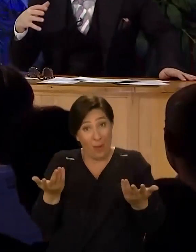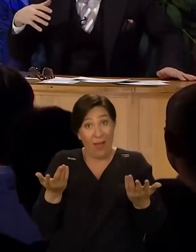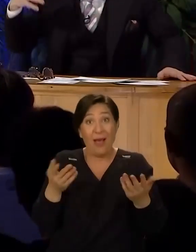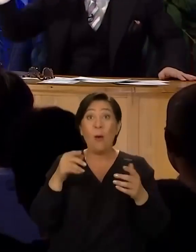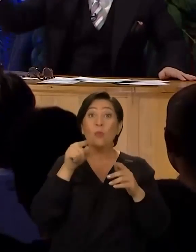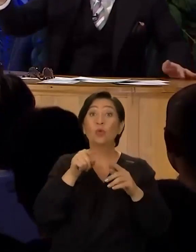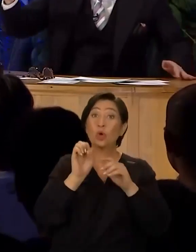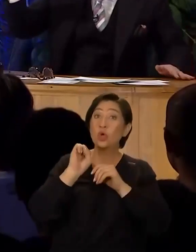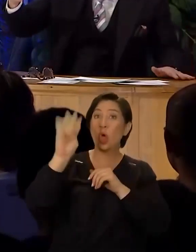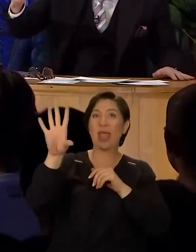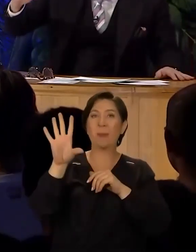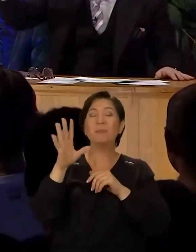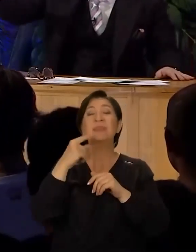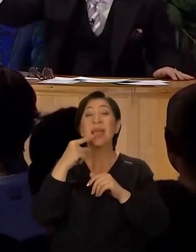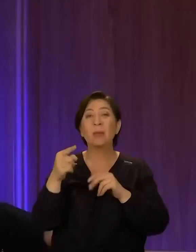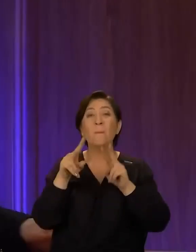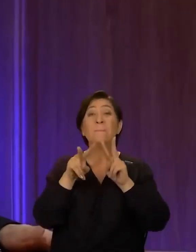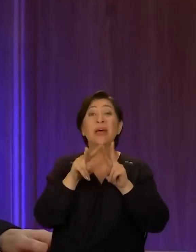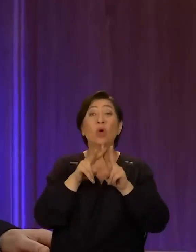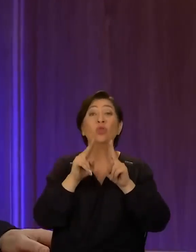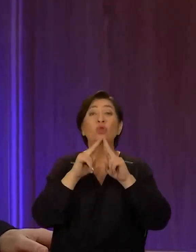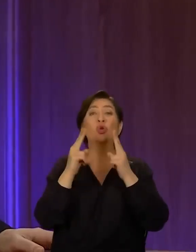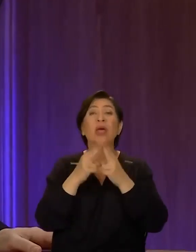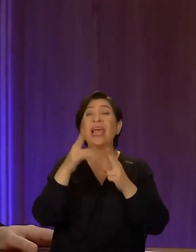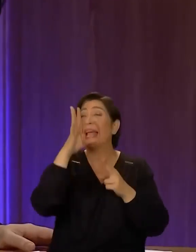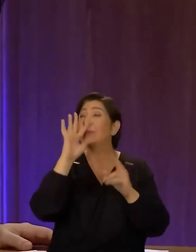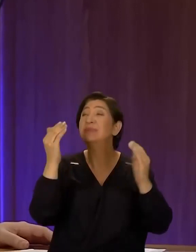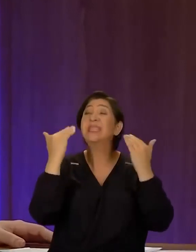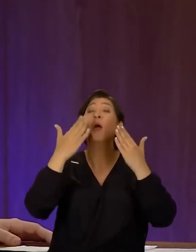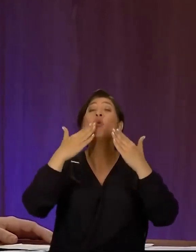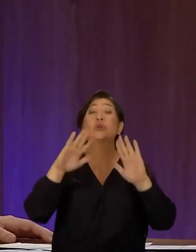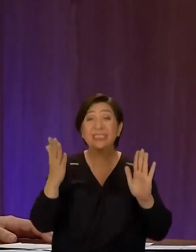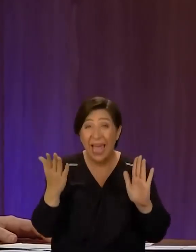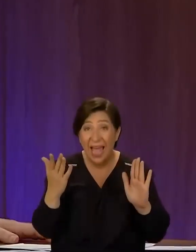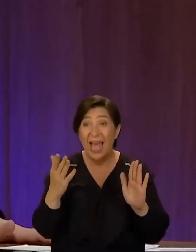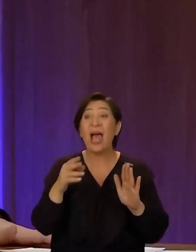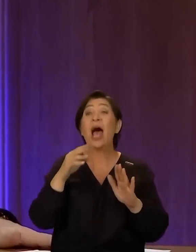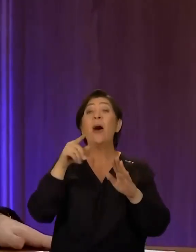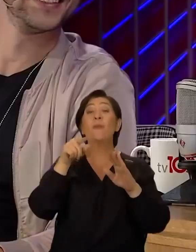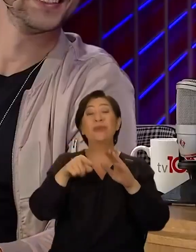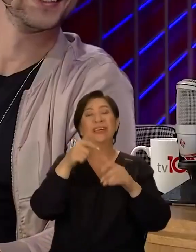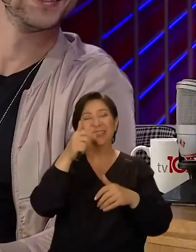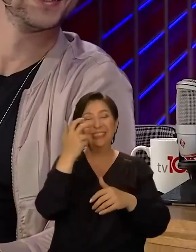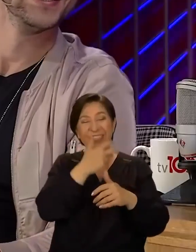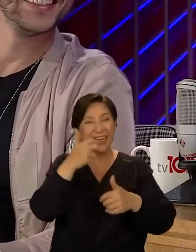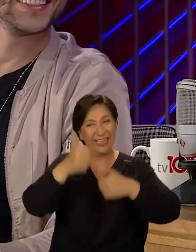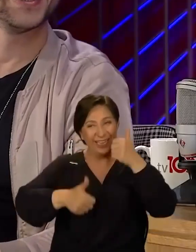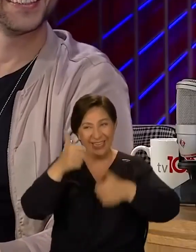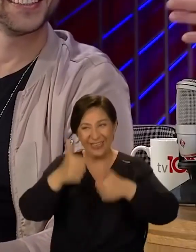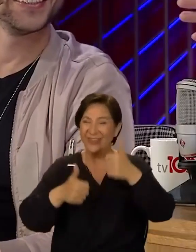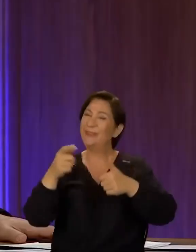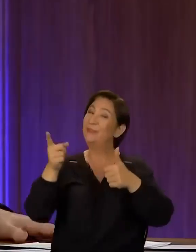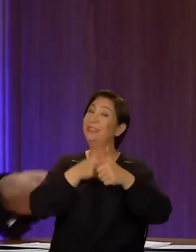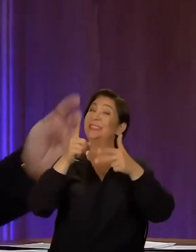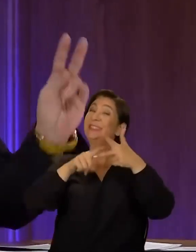lakin bunu gönderirim ve derim ki Madonna dünyada kimsen kalmadıysa, Eurovision yarışmasında da